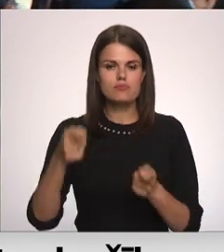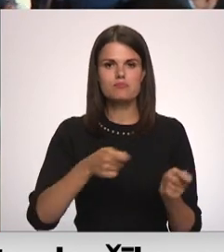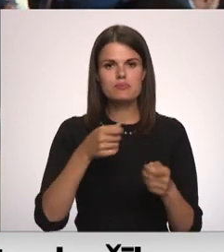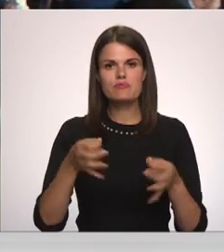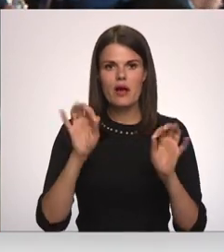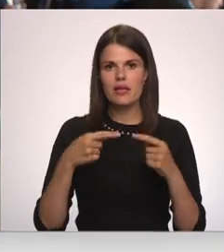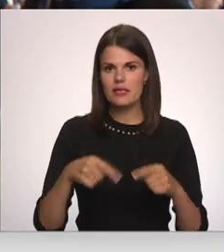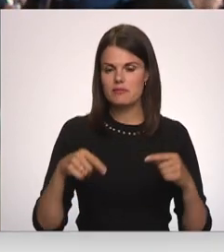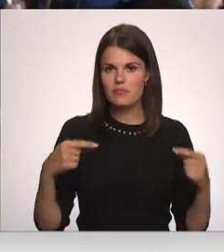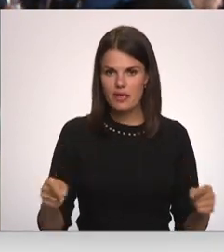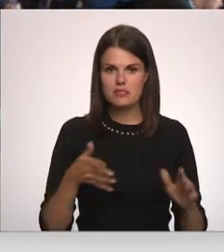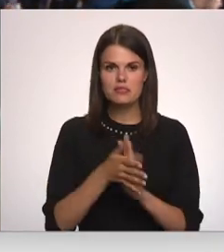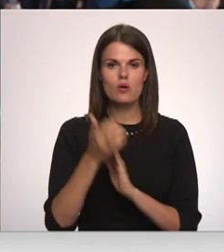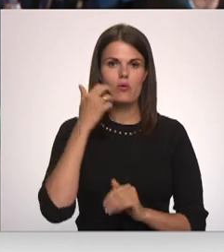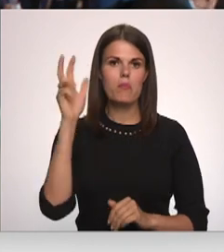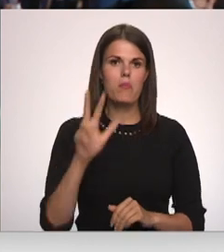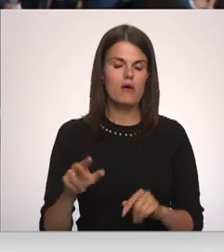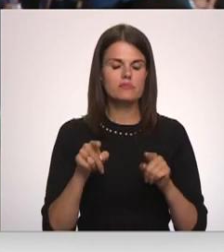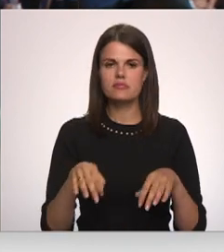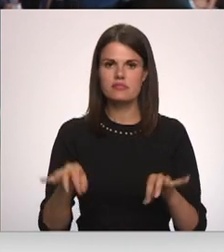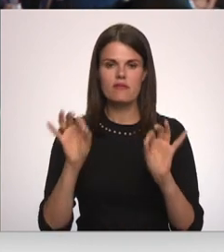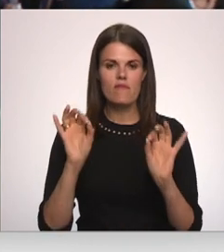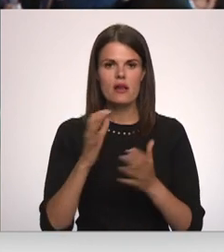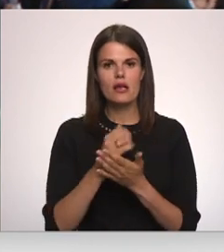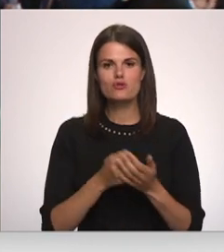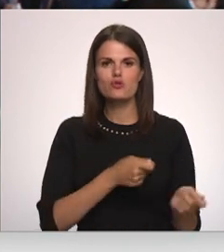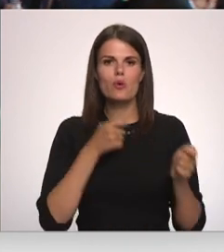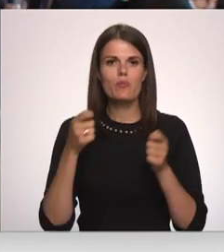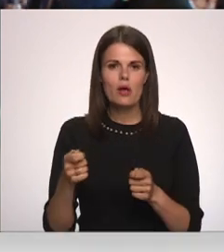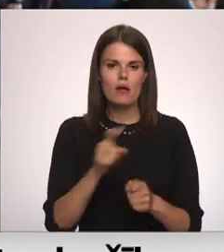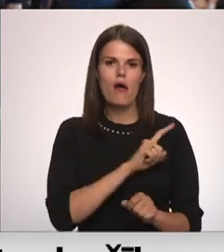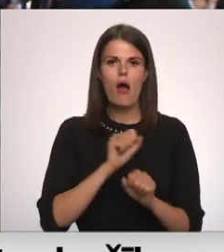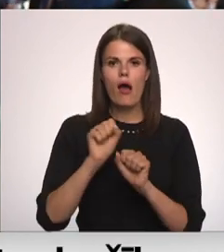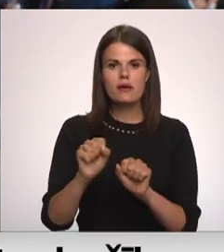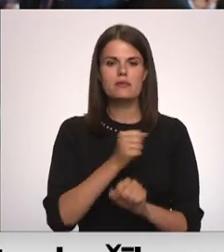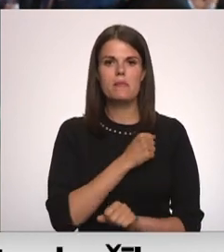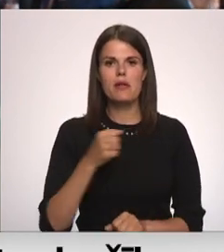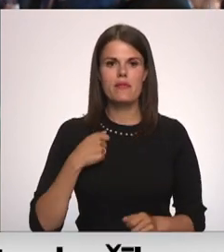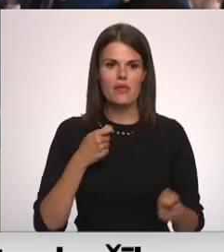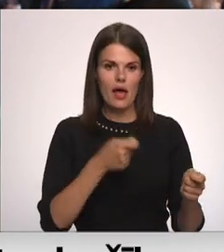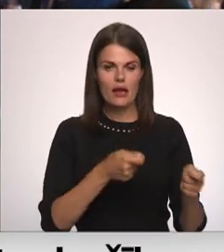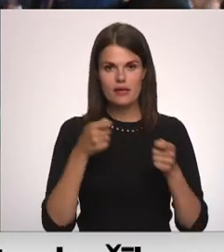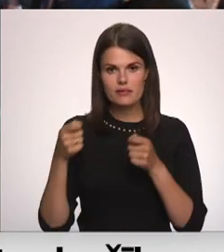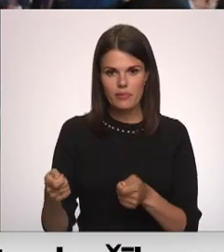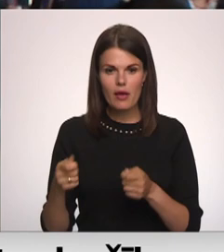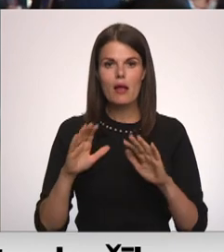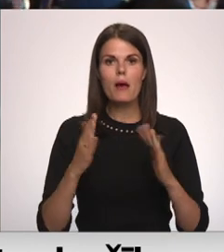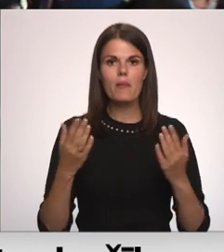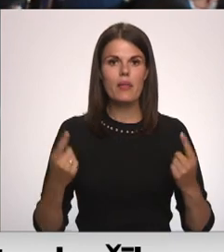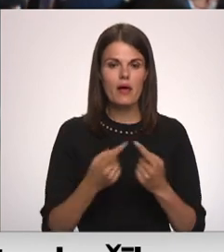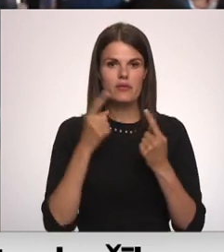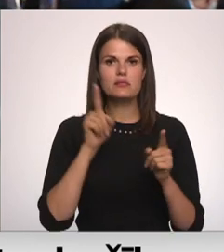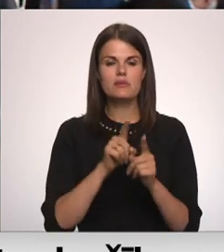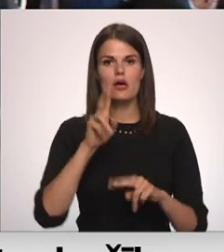Tas ir svarīgi resursu piegādē visās nozīmēs. Tās, protams, ir aizsardzības, militārās piegādes, bet tas attiecas arī